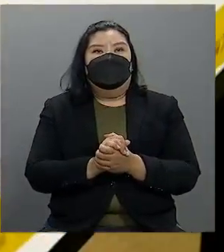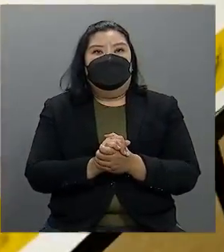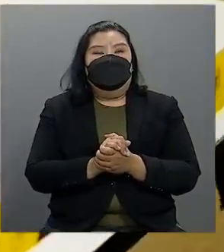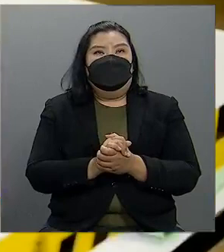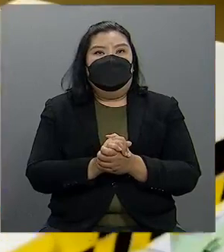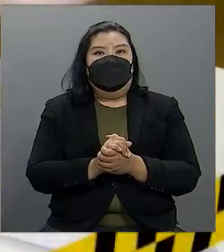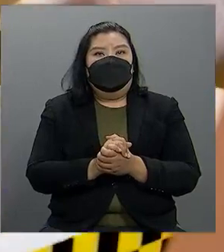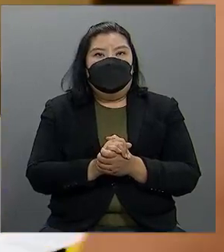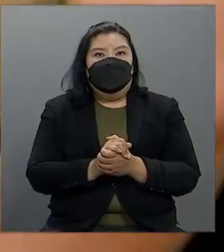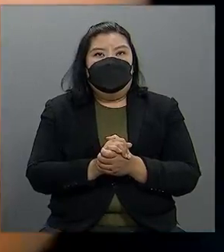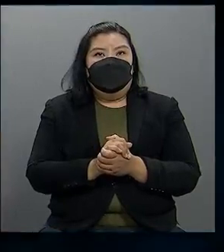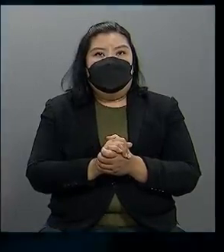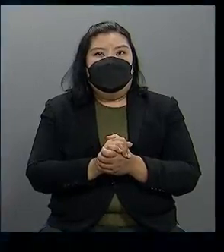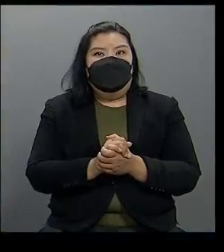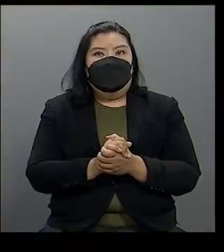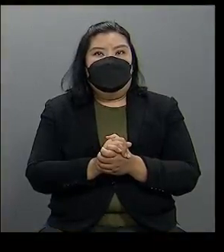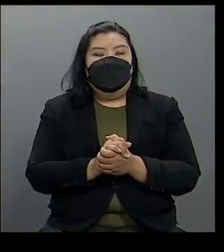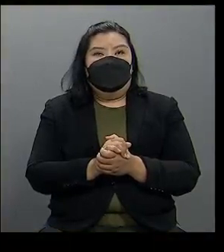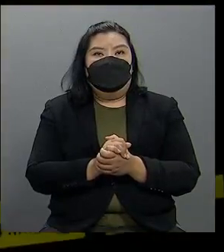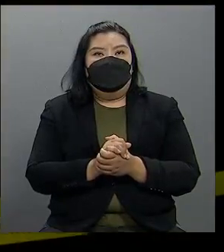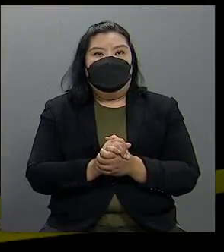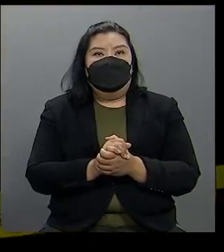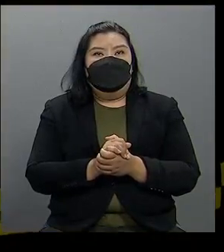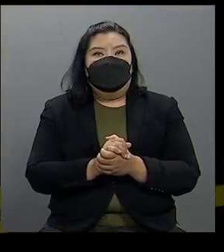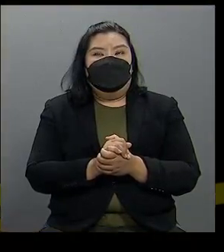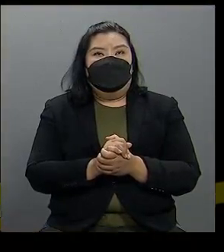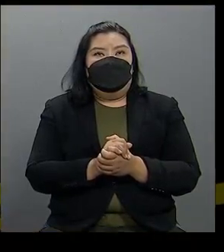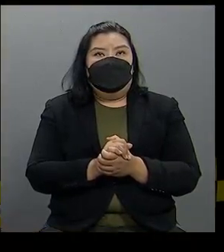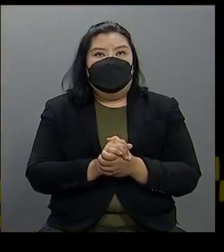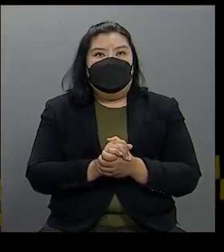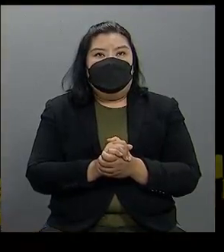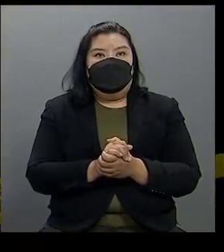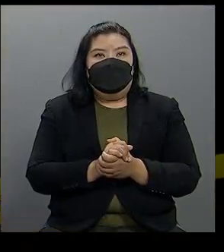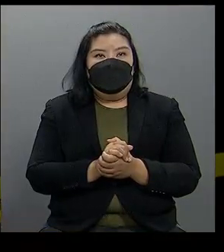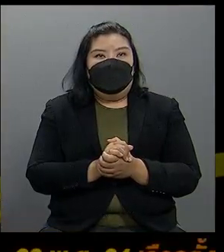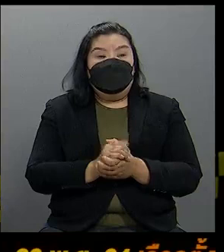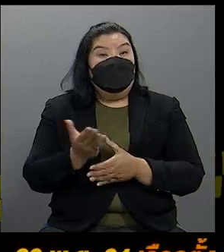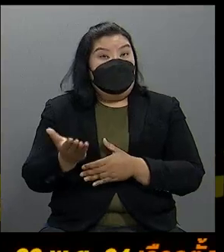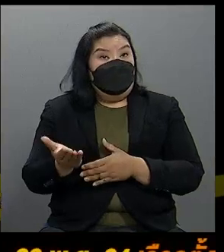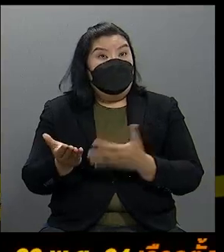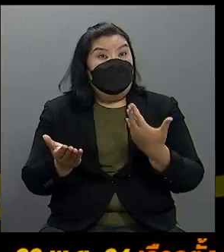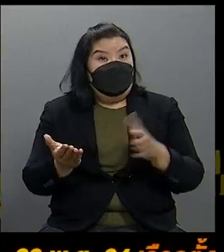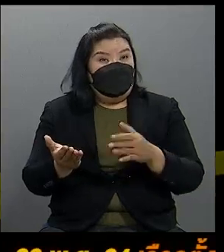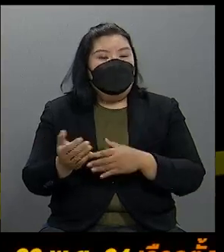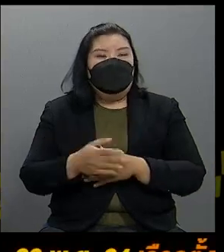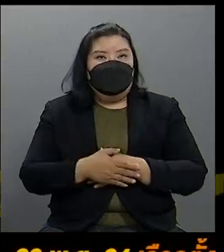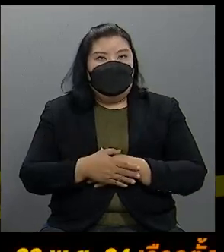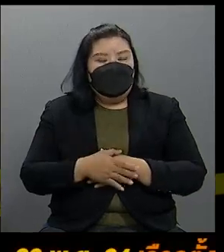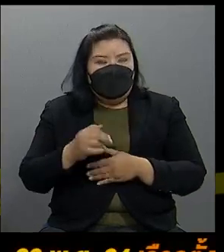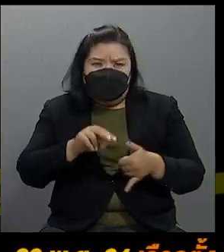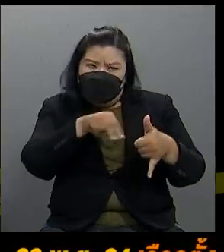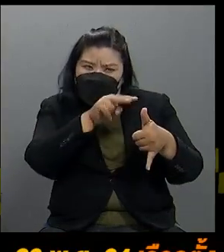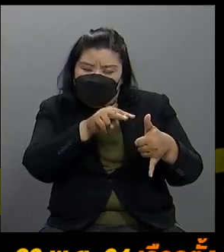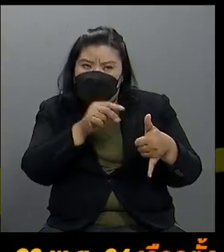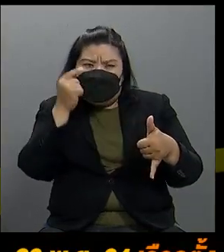ที่คูหาลงคะแนนพิเศษเพื่อใช้สิทธิ์ลงคะแนนครับกปน.ที่รับผิดชอบคูหาลงคะแนนก็จะคอยดูแลในการลงคะแนนเลือกตั้ง